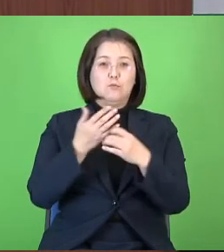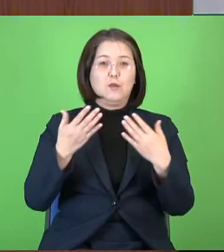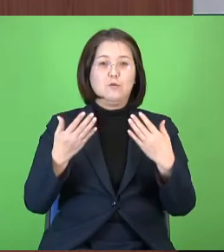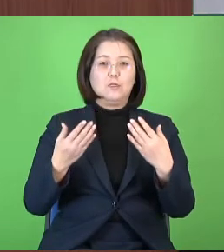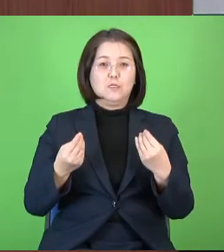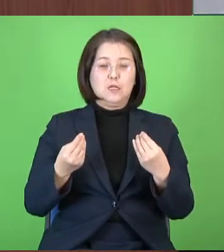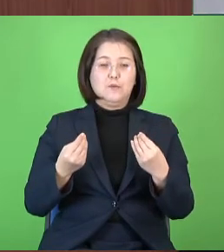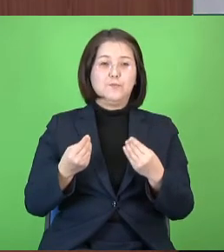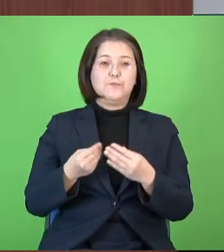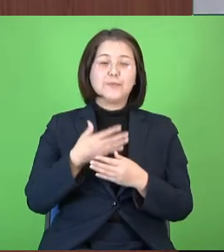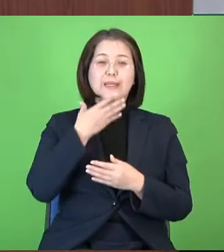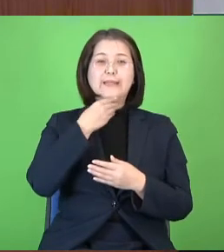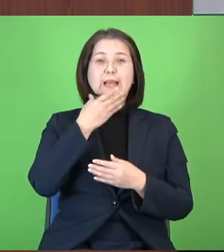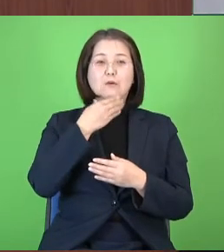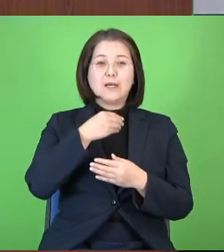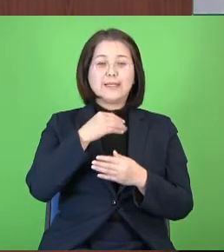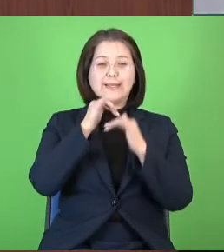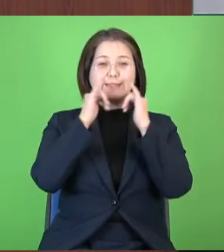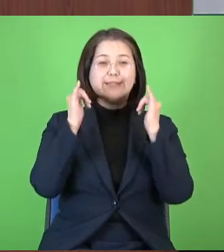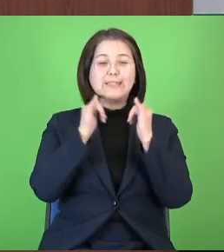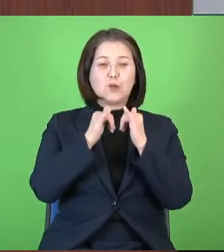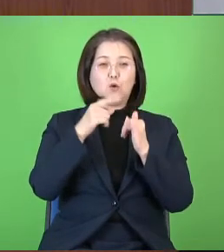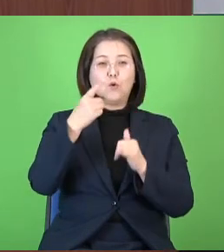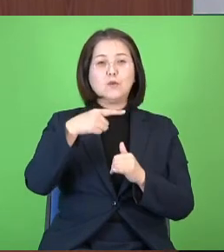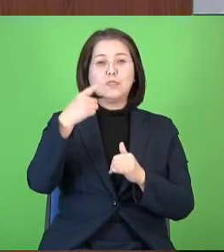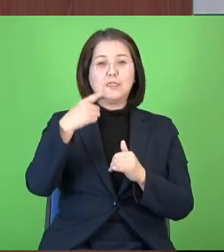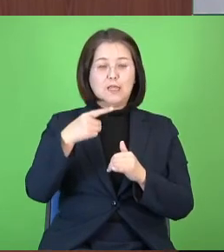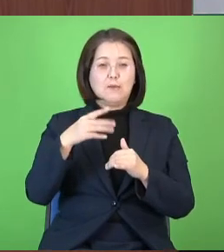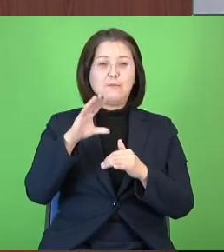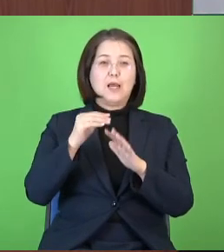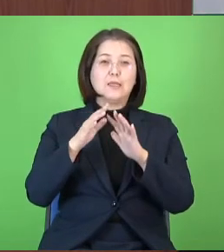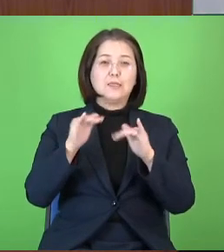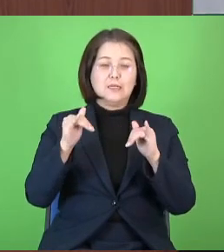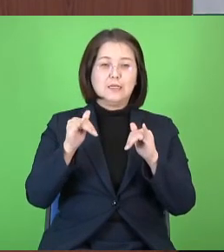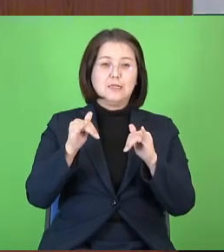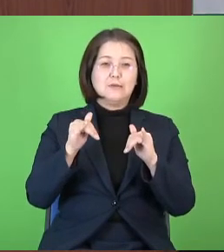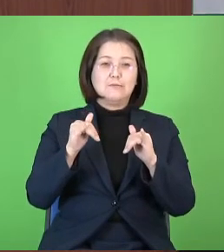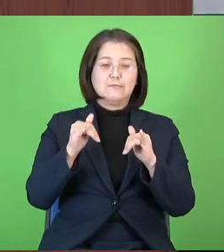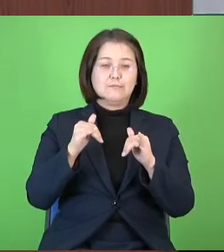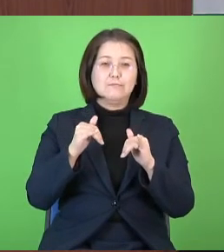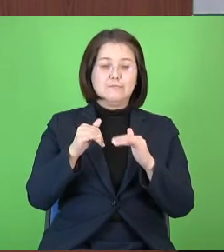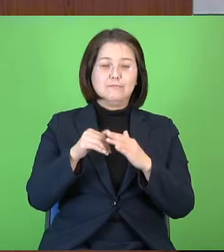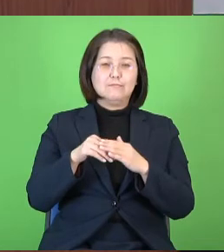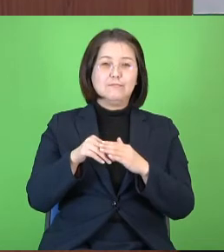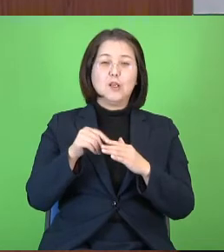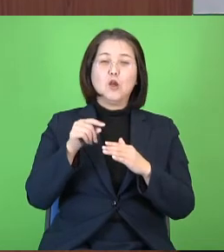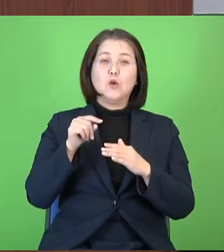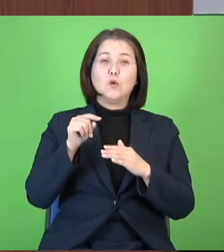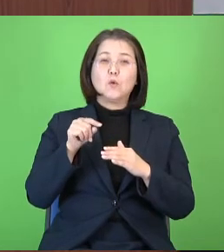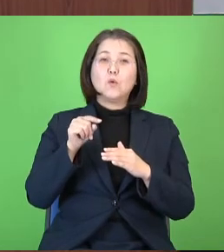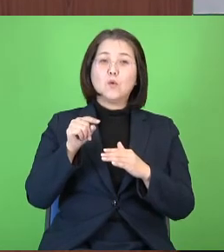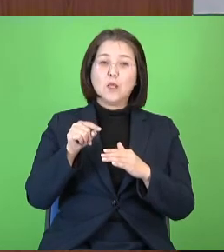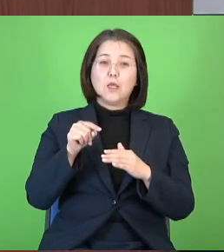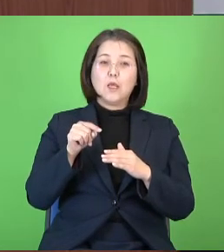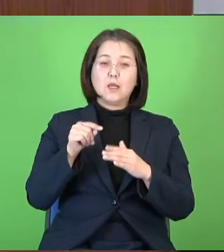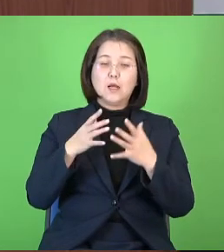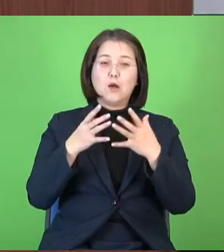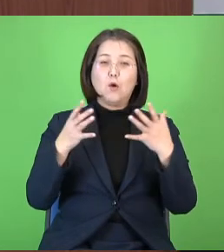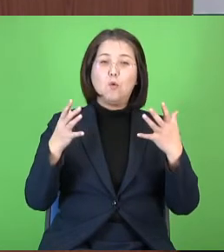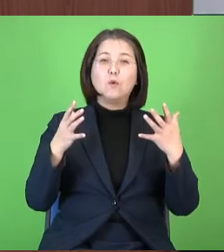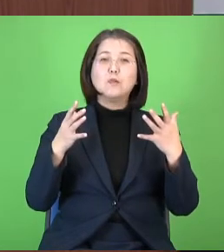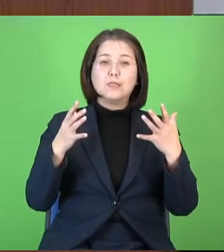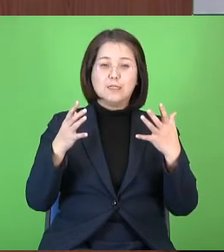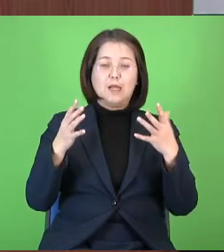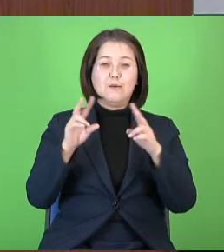会議の中間報告が出てそれを基に県として最大限尊重して週間取りまとめを作りました